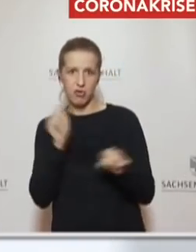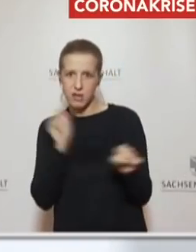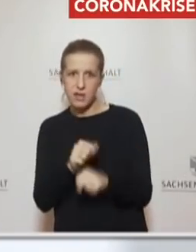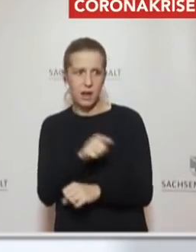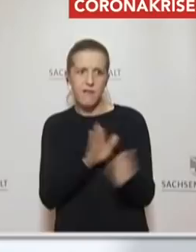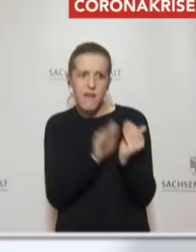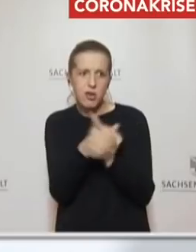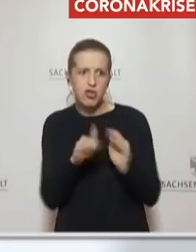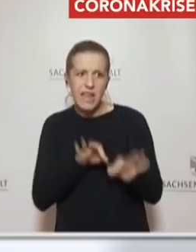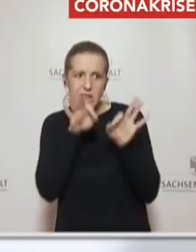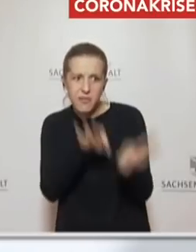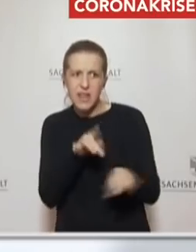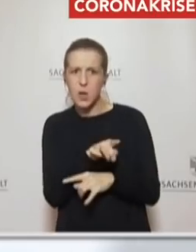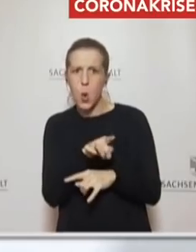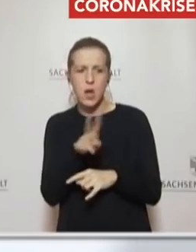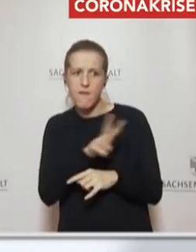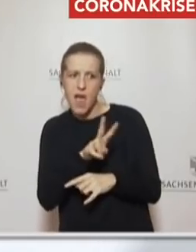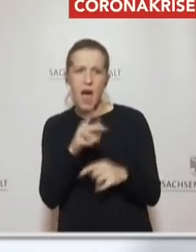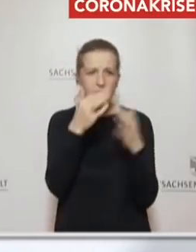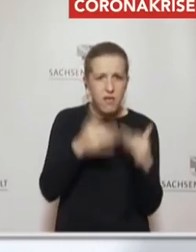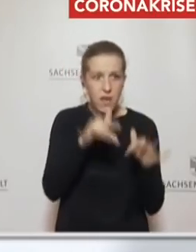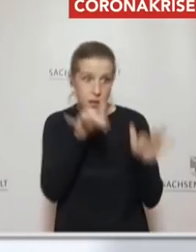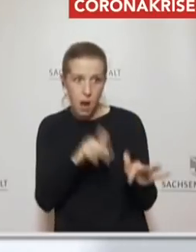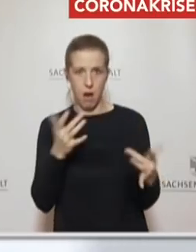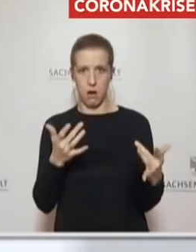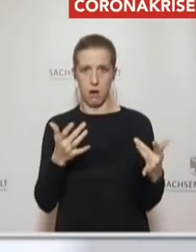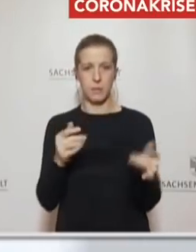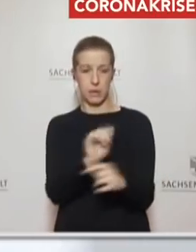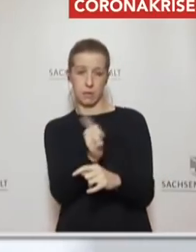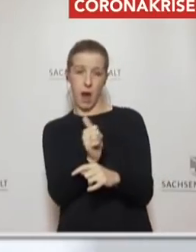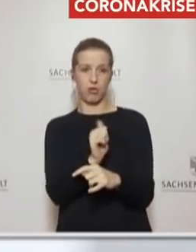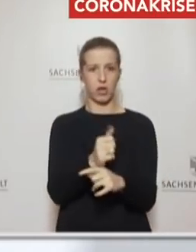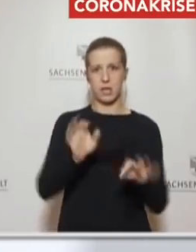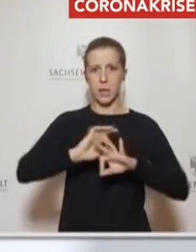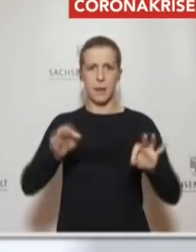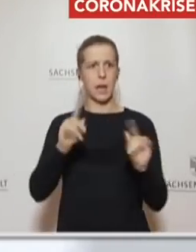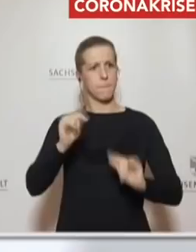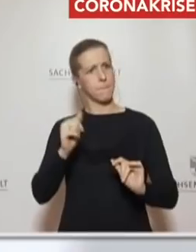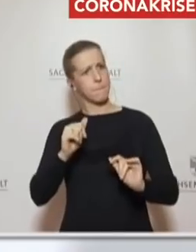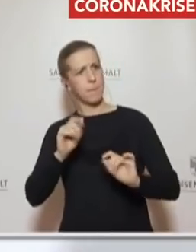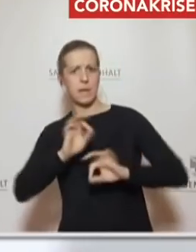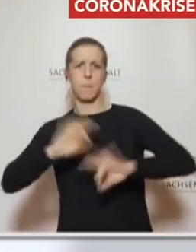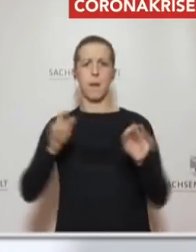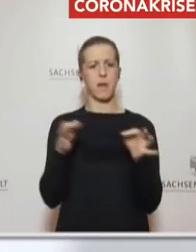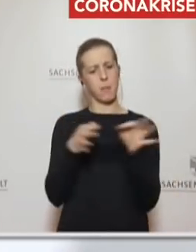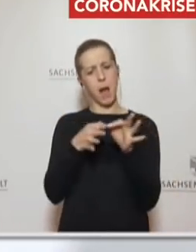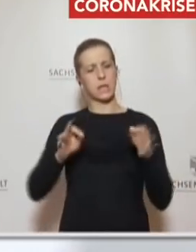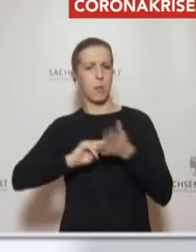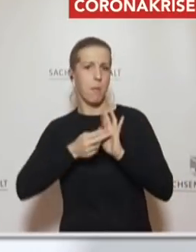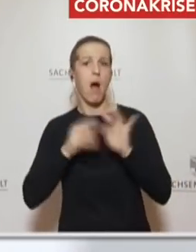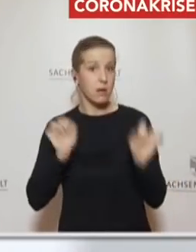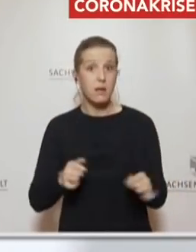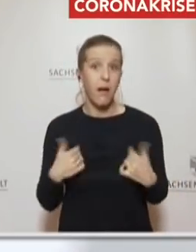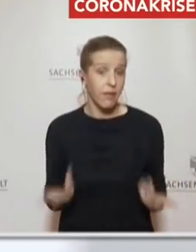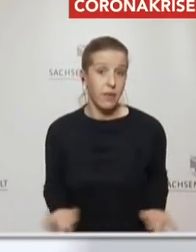an Infektionen unterwegs, symptomlos, ohne dass wir es merken. Und je eher wir das identifizieren durch diese Tests, umso eher können wir